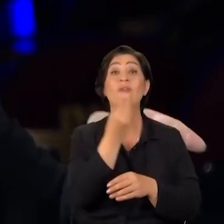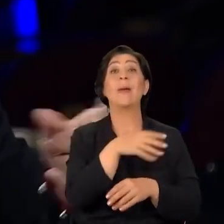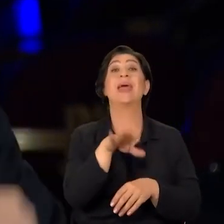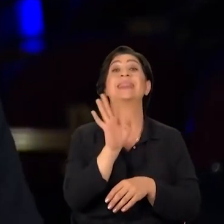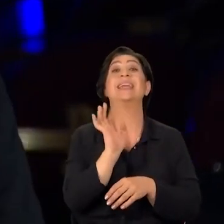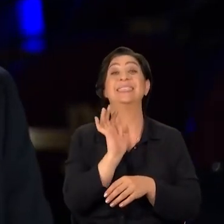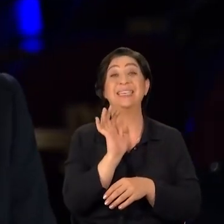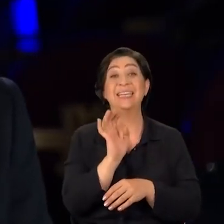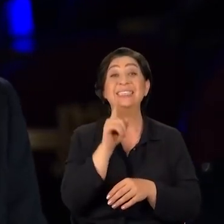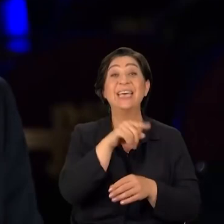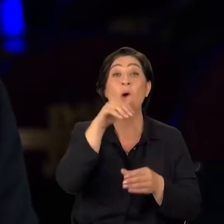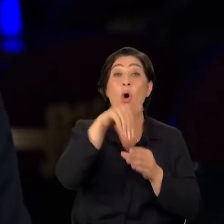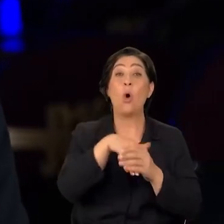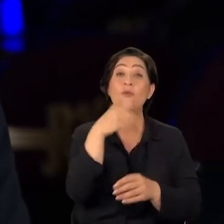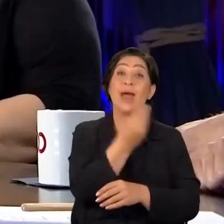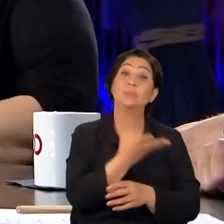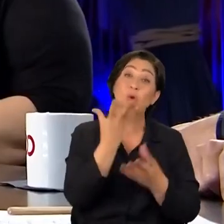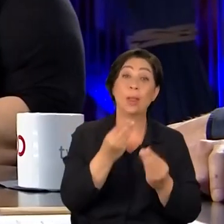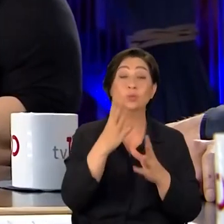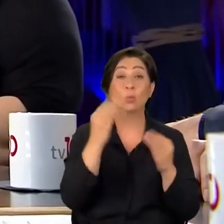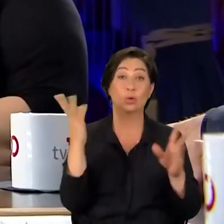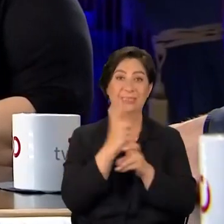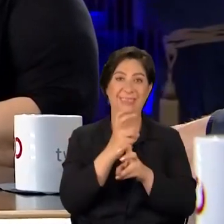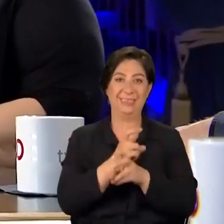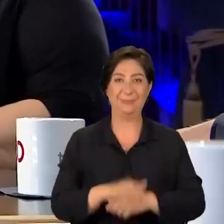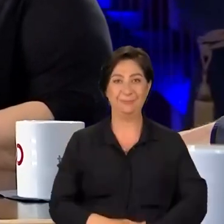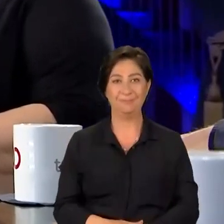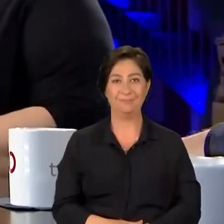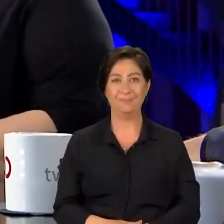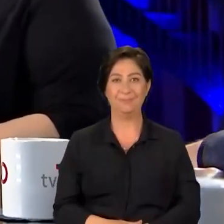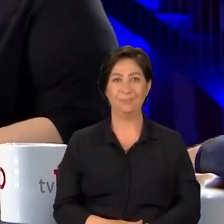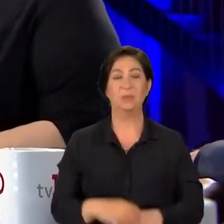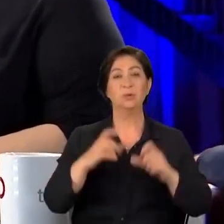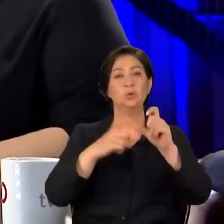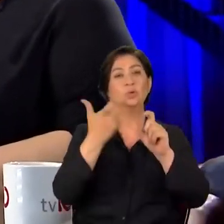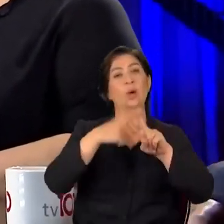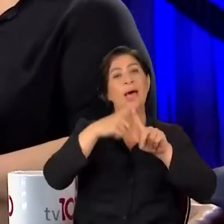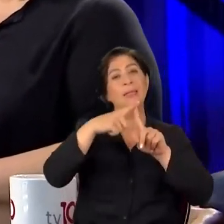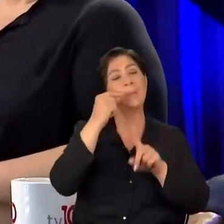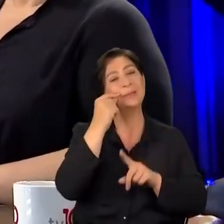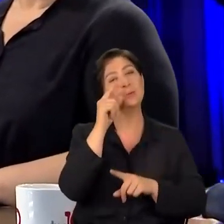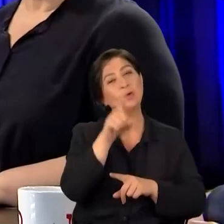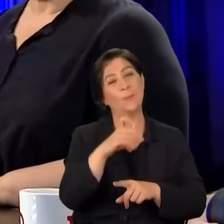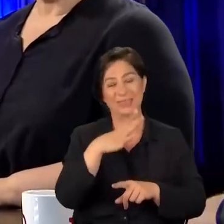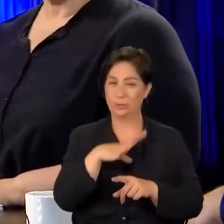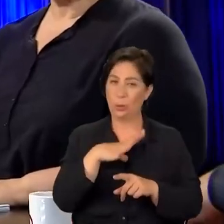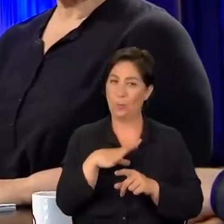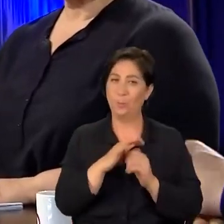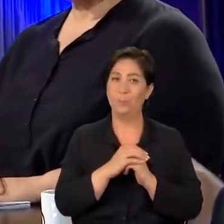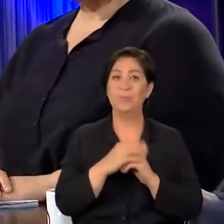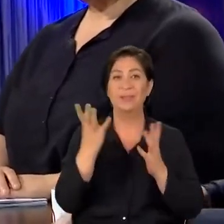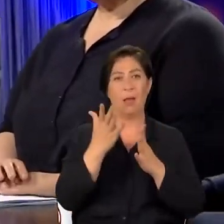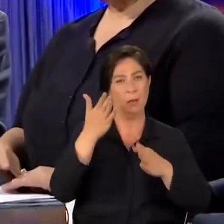oy vermeyenler değil. Esas sana oy vermiş olanlar büyük risk. Peki. Suat Bey'e hemen sormak istiyorum. Şimdi tekrar